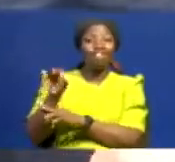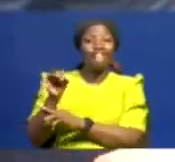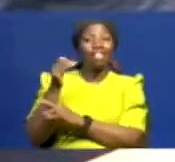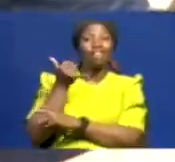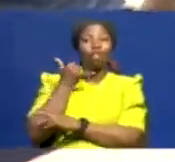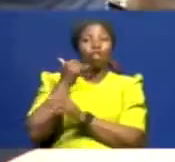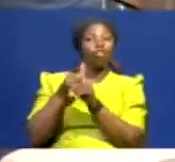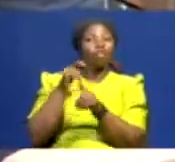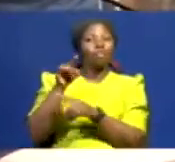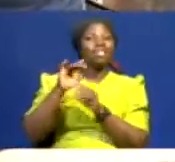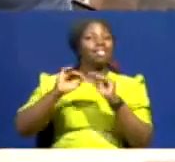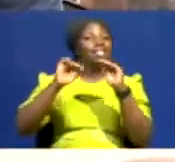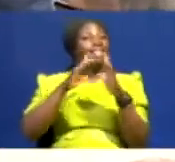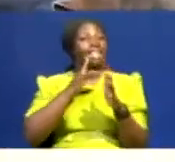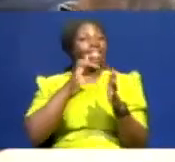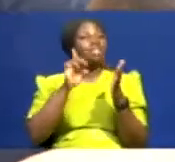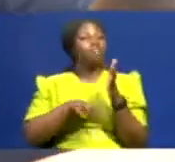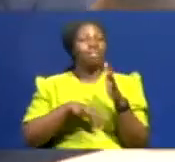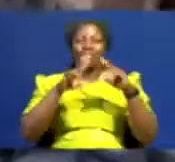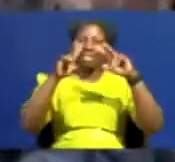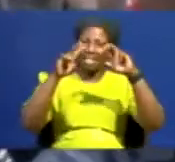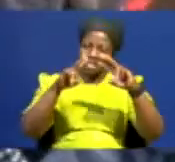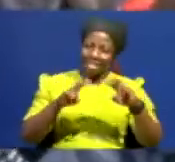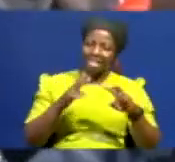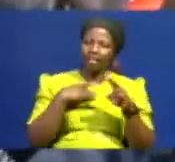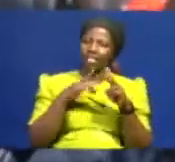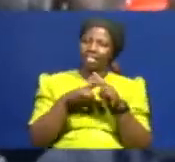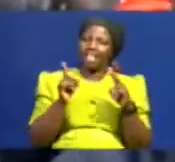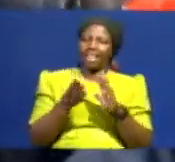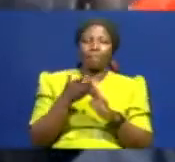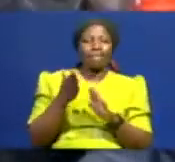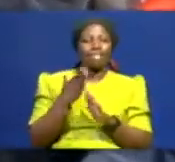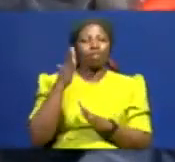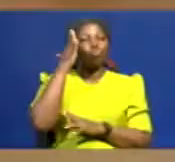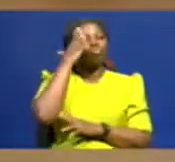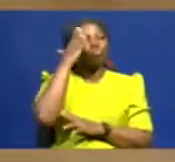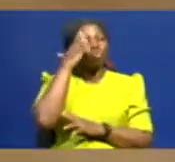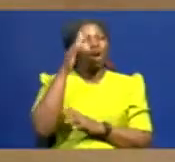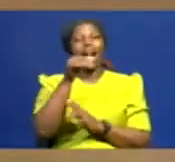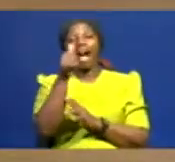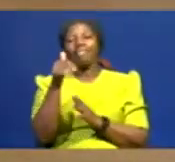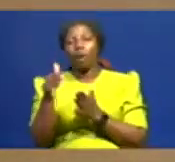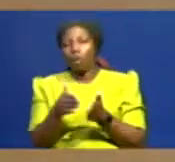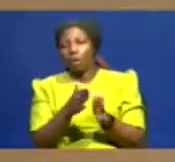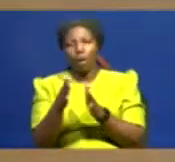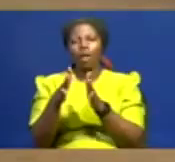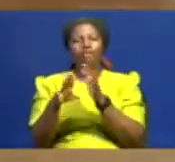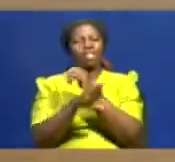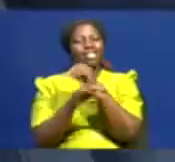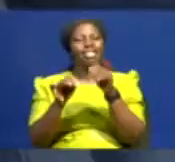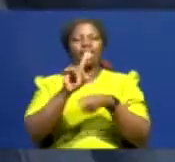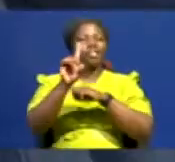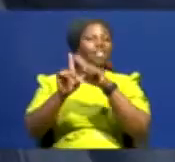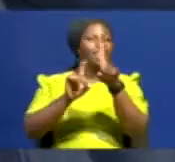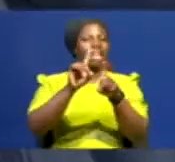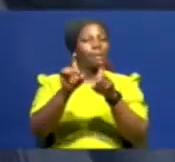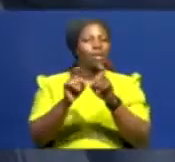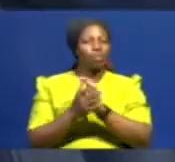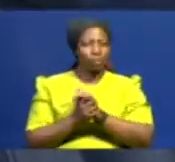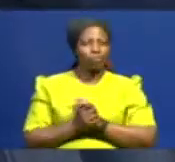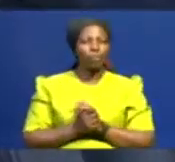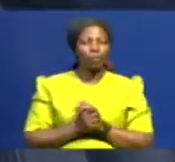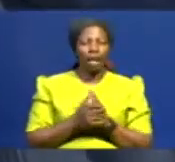hao, akidokeza kwamba uchunguzi umeanzishwa mara moja ili kubaini mbinu nyinginezo za wizi wa mtihani huo. So for